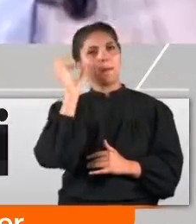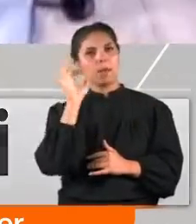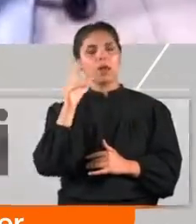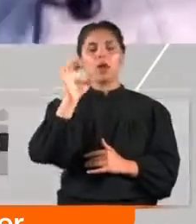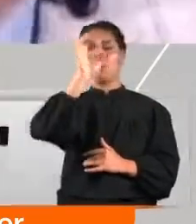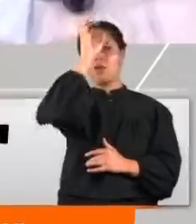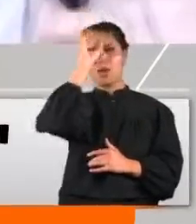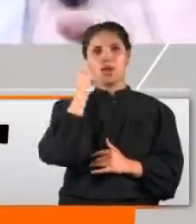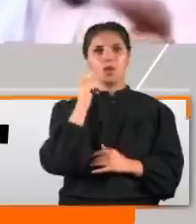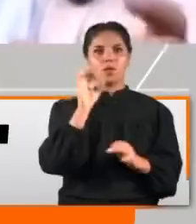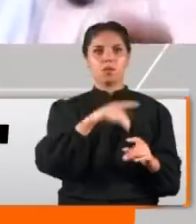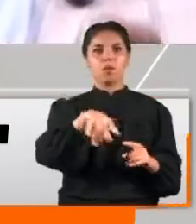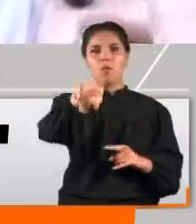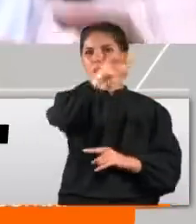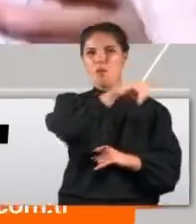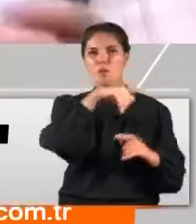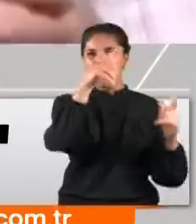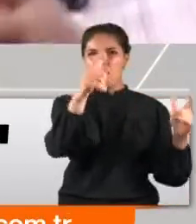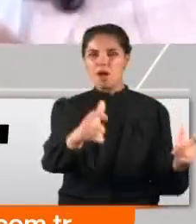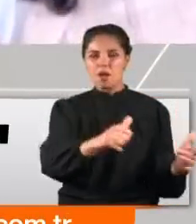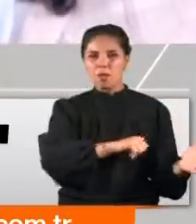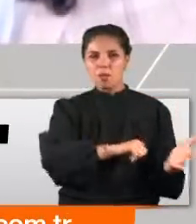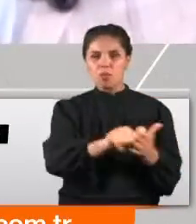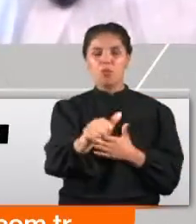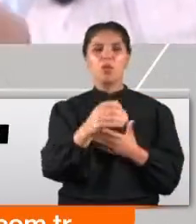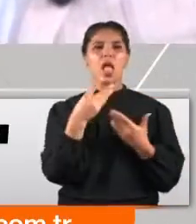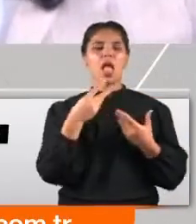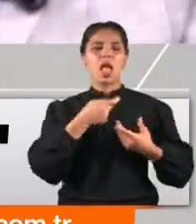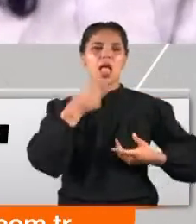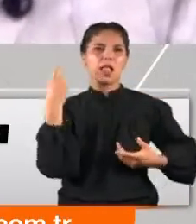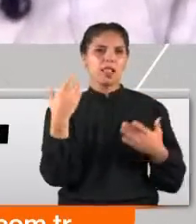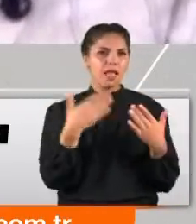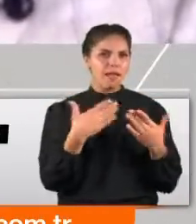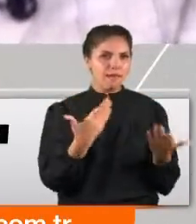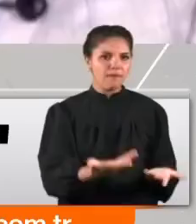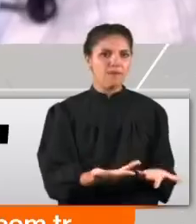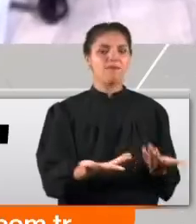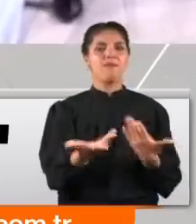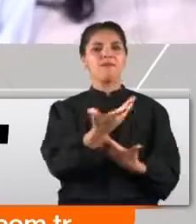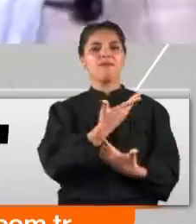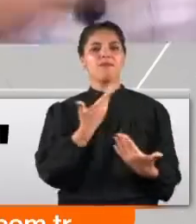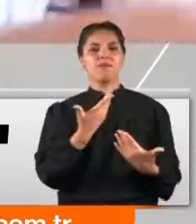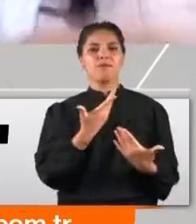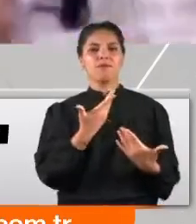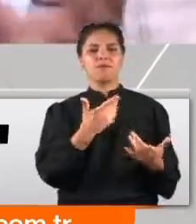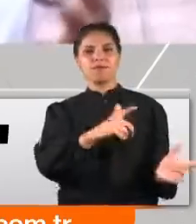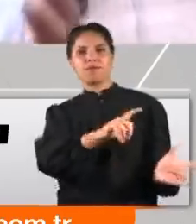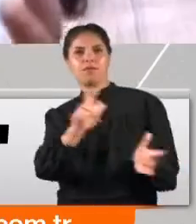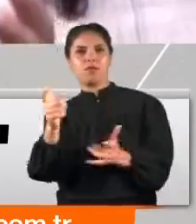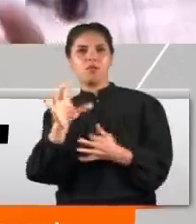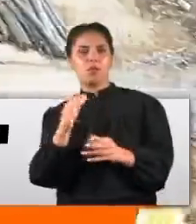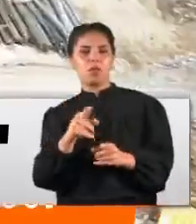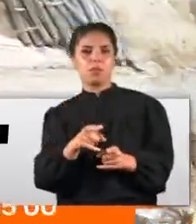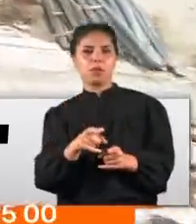Fatih'ten başlayarak o bölgelerdeki tüm çürük konutları veyahut da yapı yasağı getireceğimiz yerlerdeki konutları aktarabileceğimiz bir